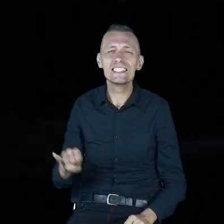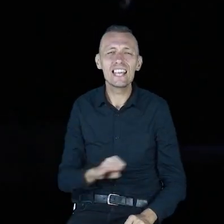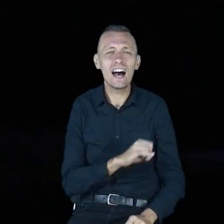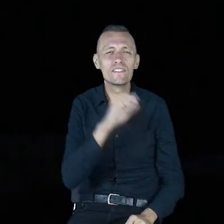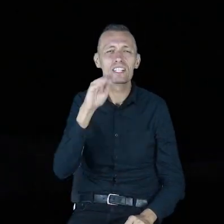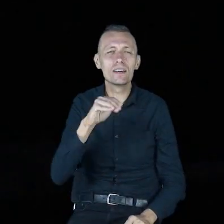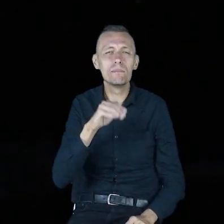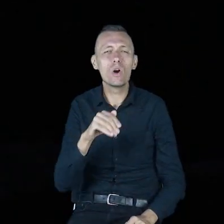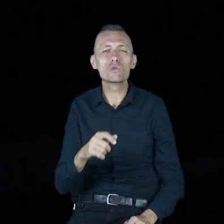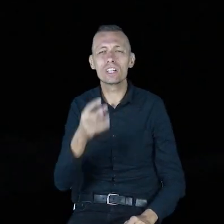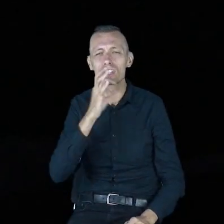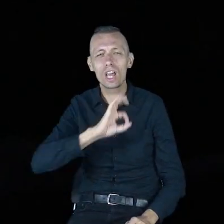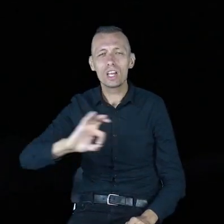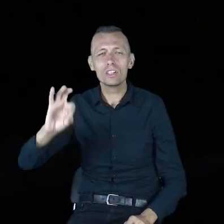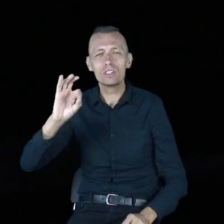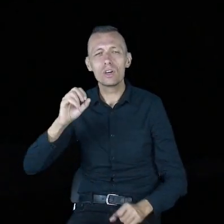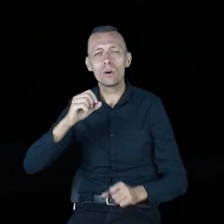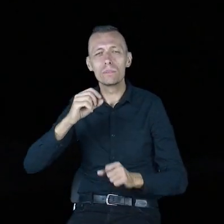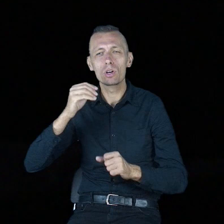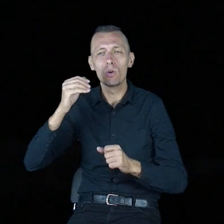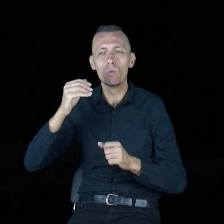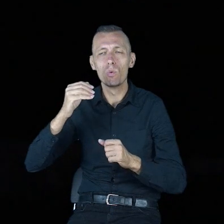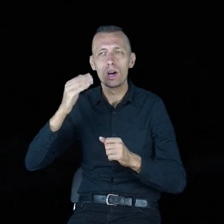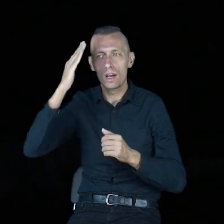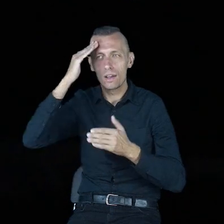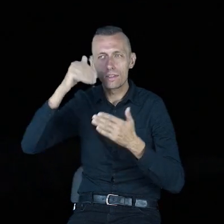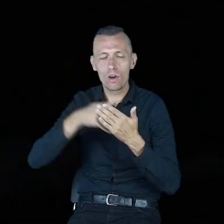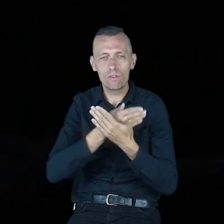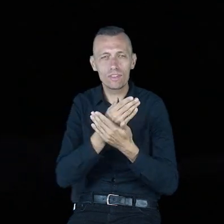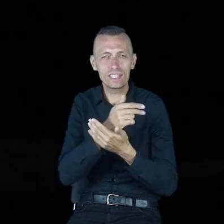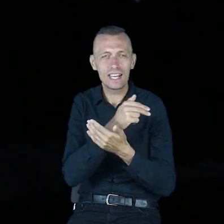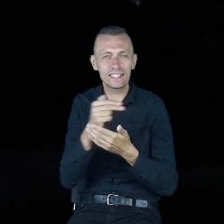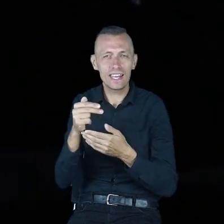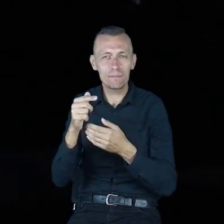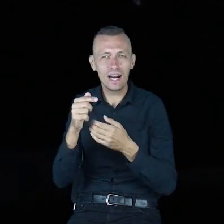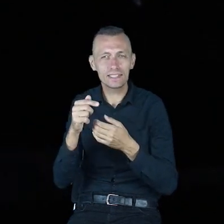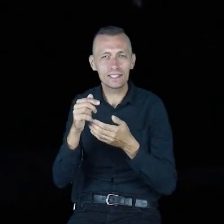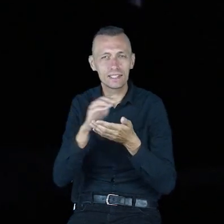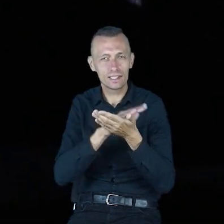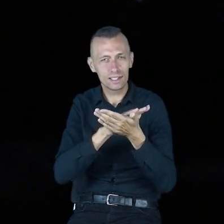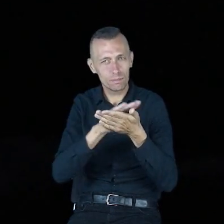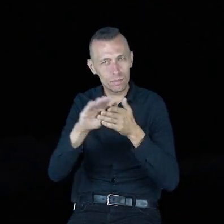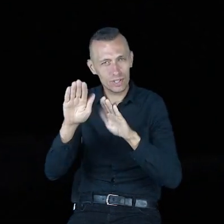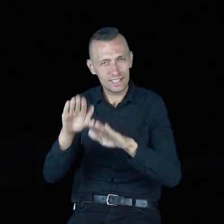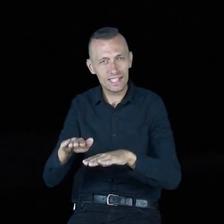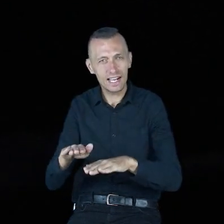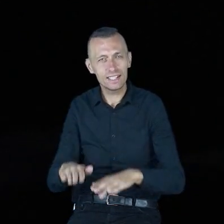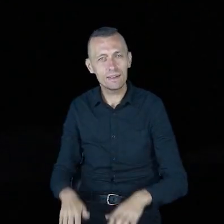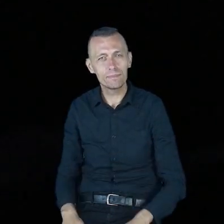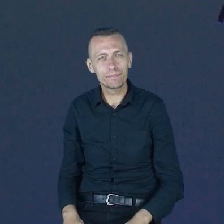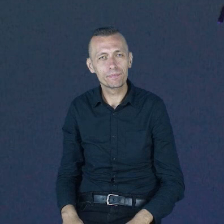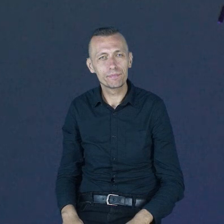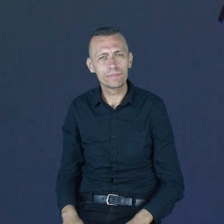Tę nowinę o pojednaniu. Zastanów się, co głęboko jest w twoim